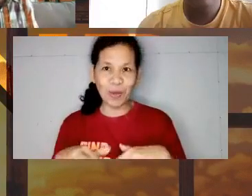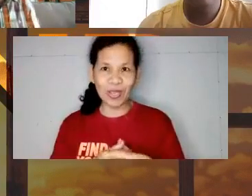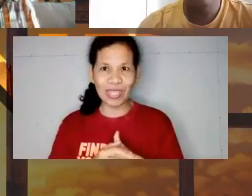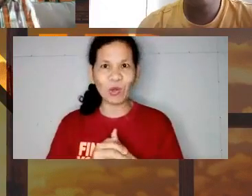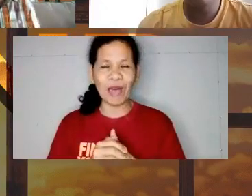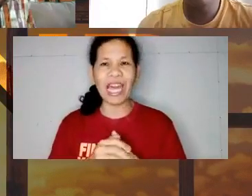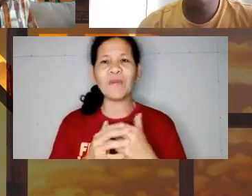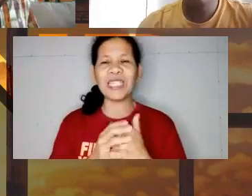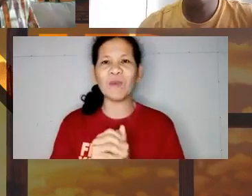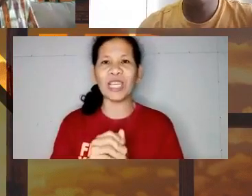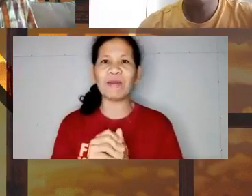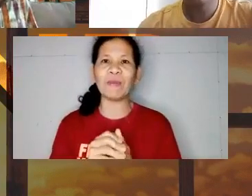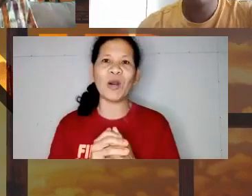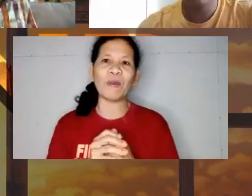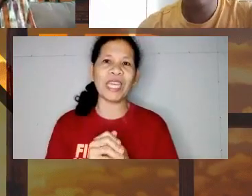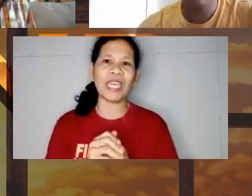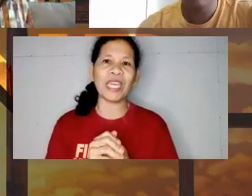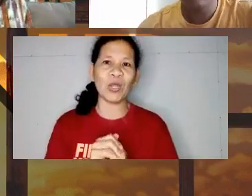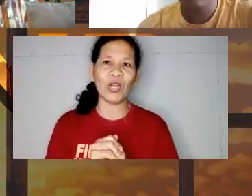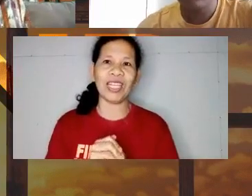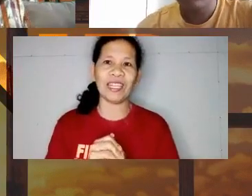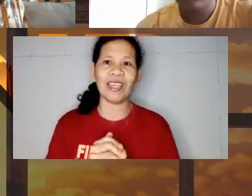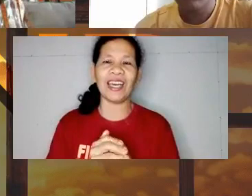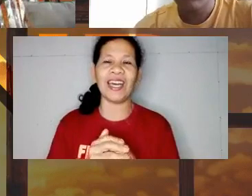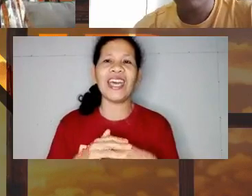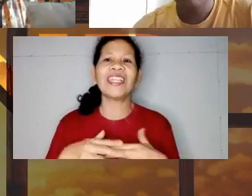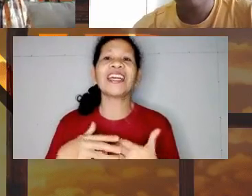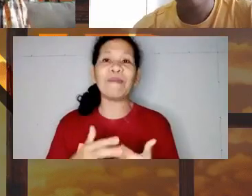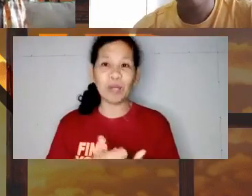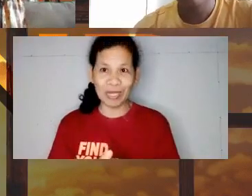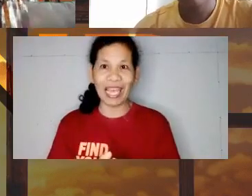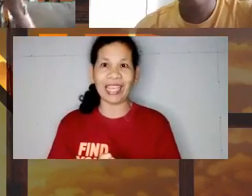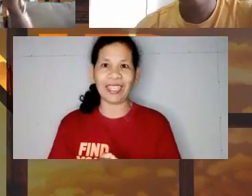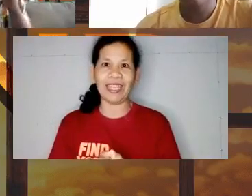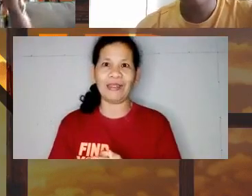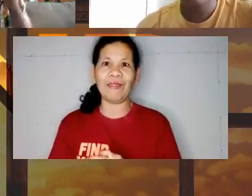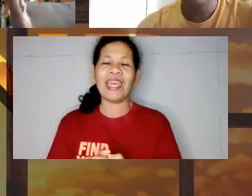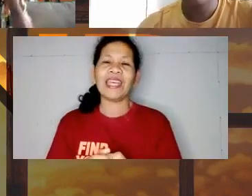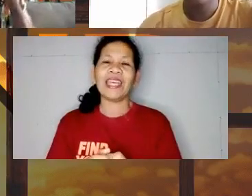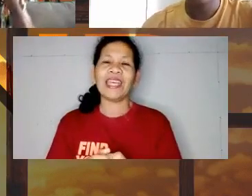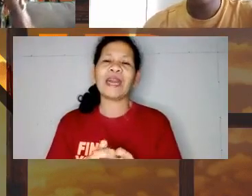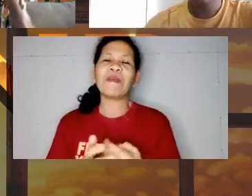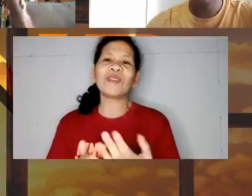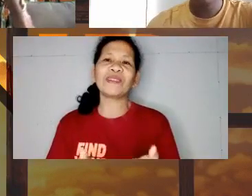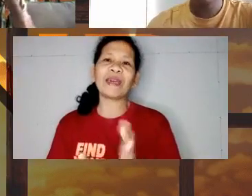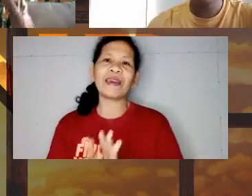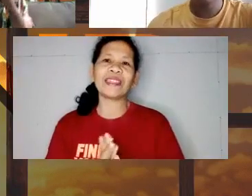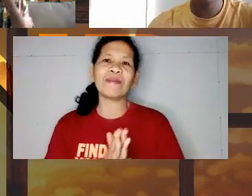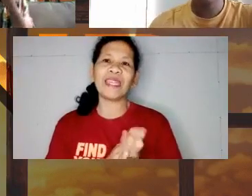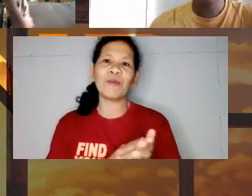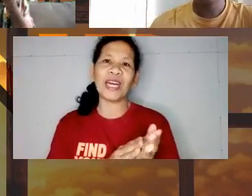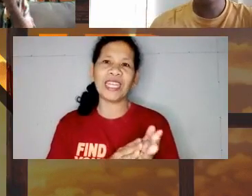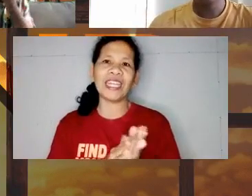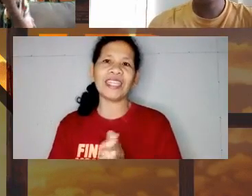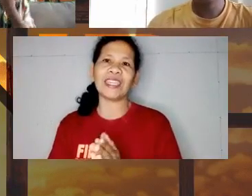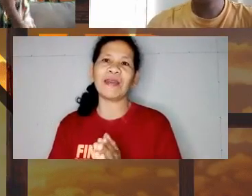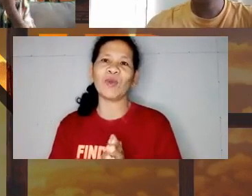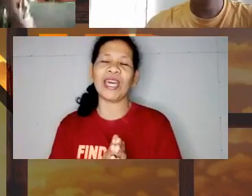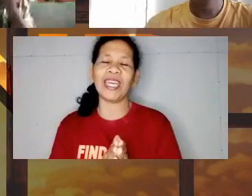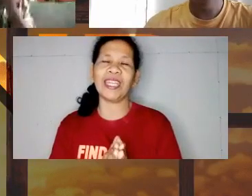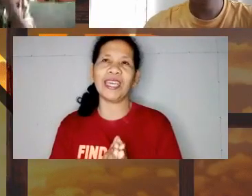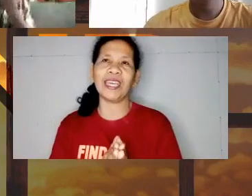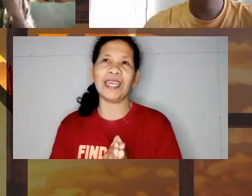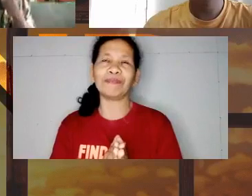pa lang po yun sa lupa. How much more kapag po ang Panginoon ang nag-approve sa atin? Tapos yung nasabi din po kanina ni